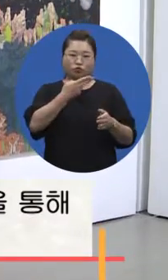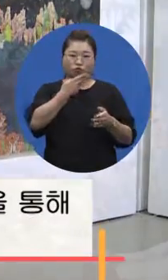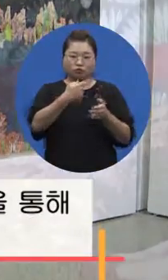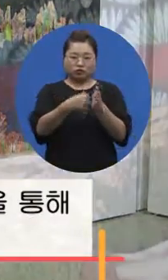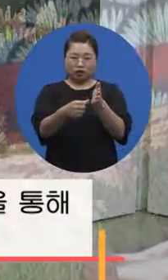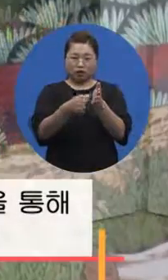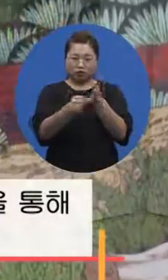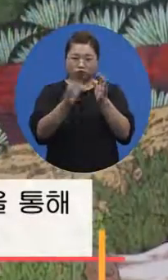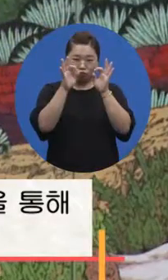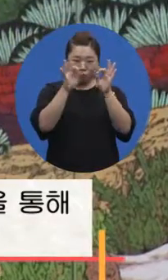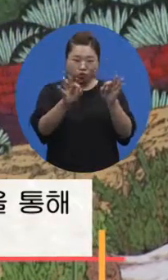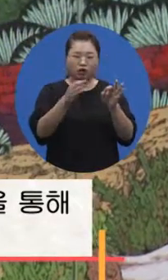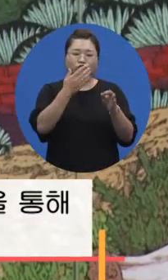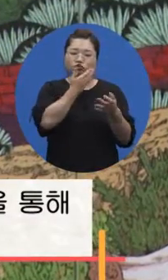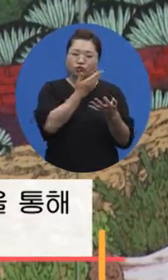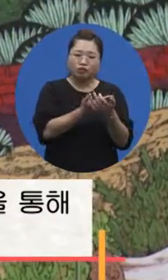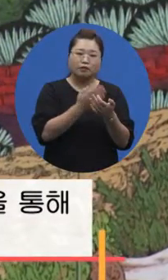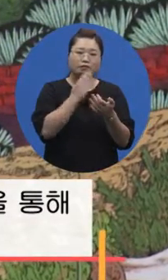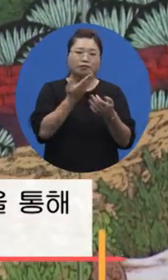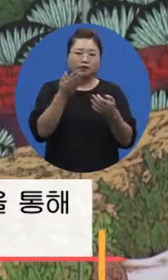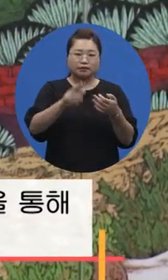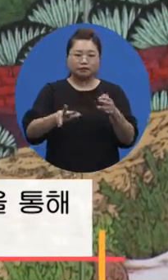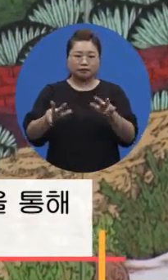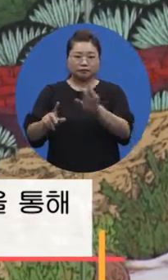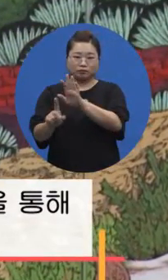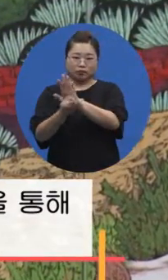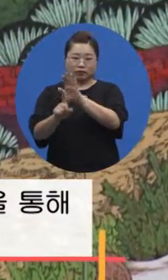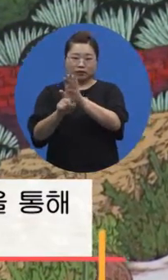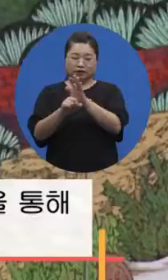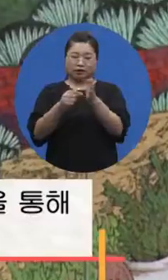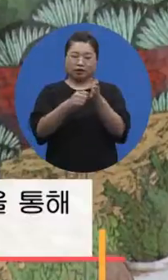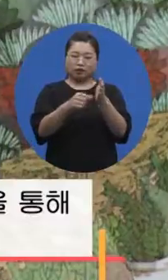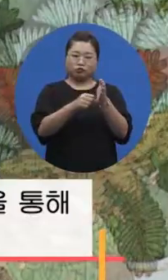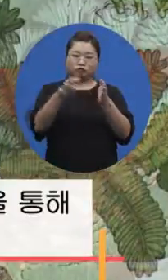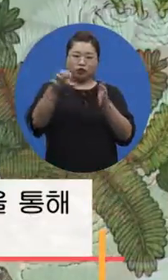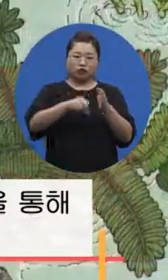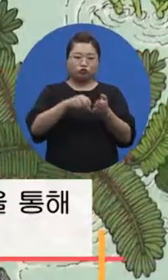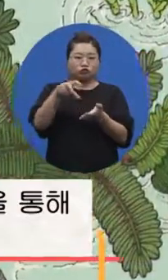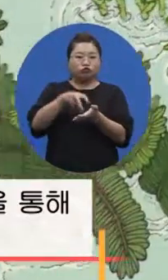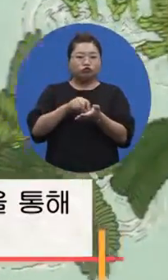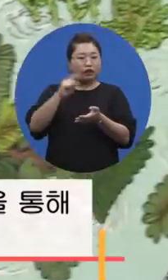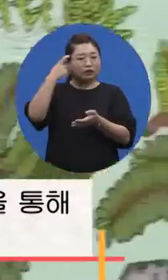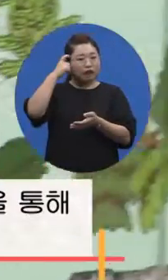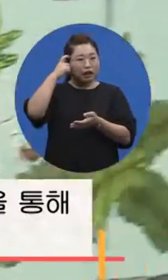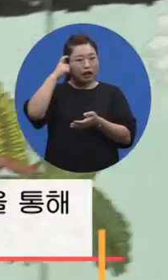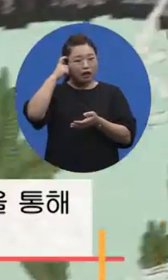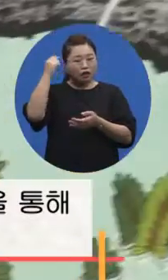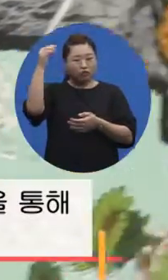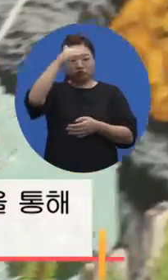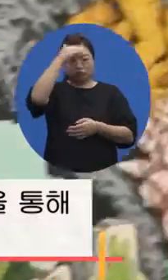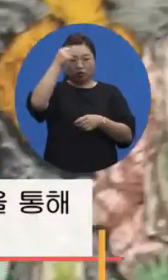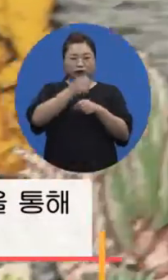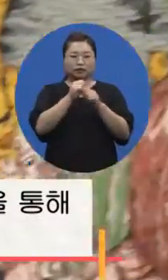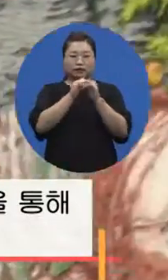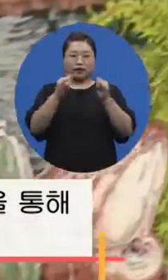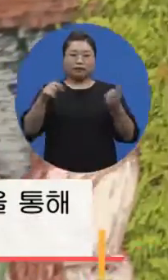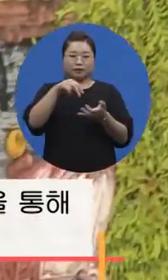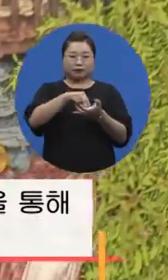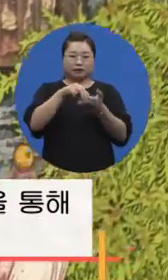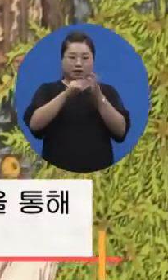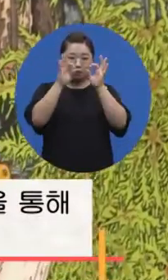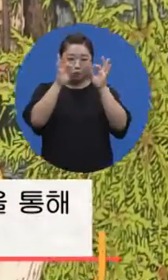작품을 감상하는 데 중요한 점이긴 하지만 이번 전시에서는 작품에서 오는 주제의식을 관람자